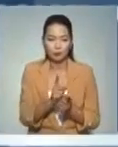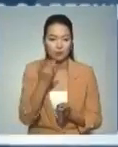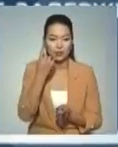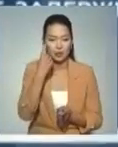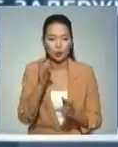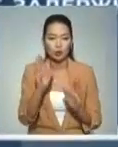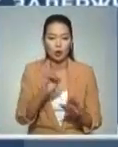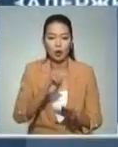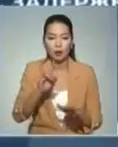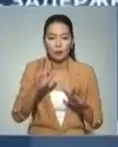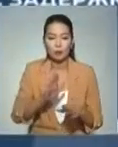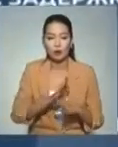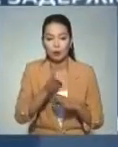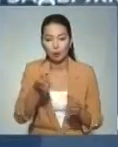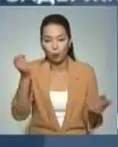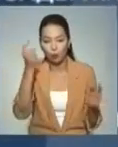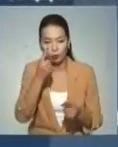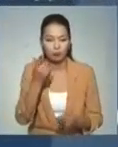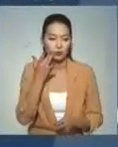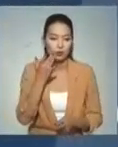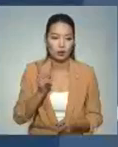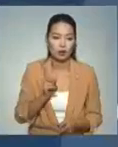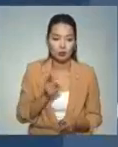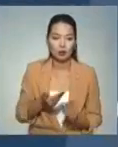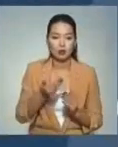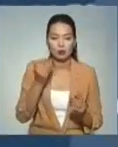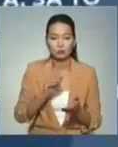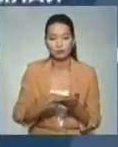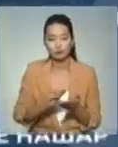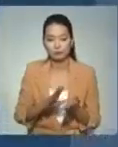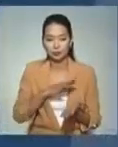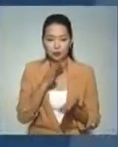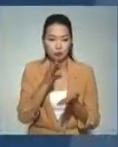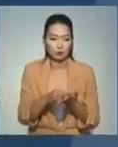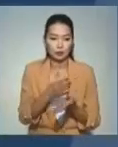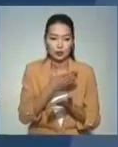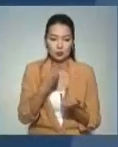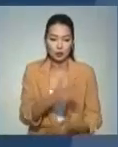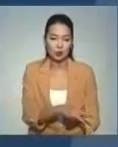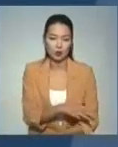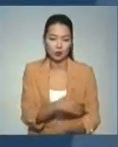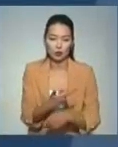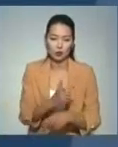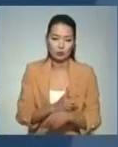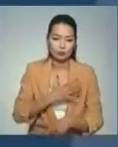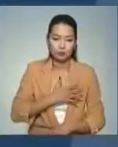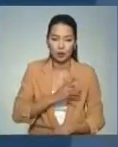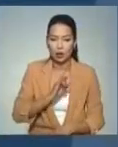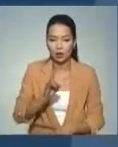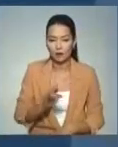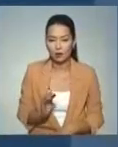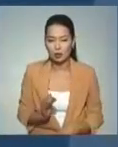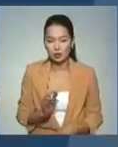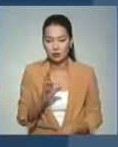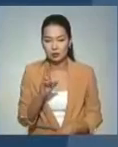тек аэропортқа барғанда күтіп отырғанда келеді. Өткенде де жаздым, жауап берілген жоқ. Қызмет көрсету ең төмен авиакомпания